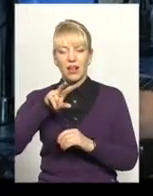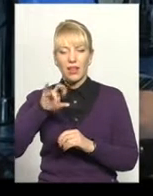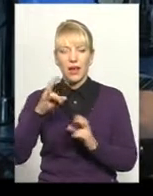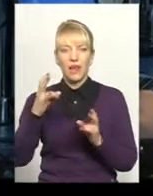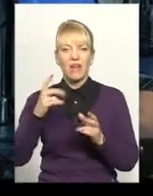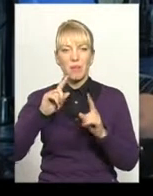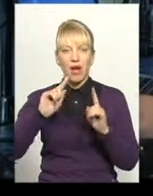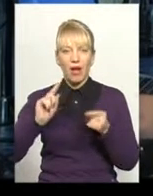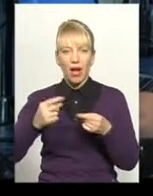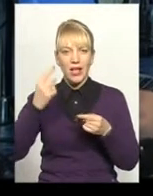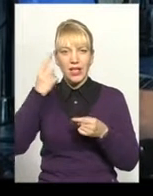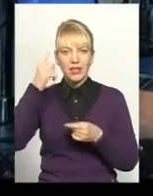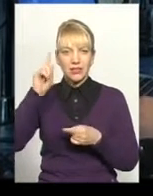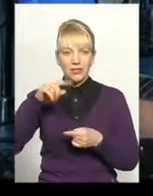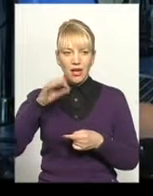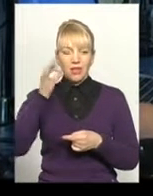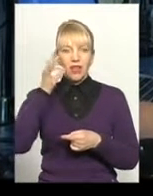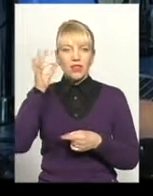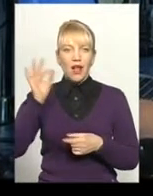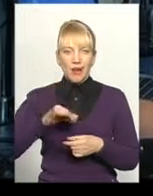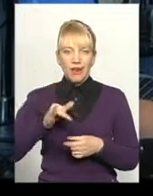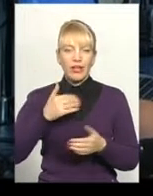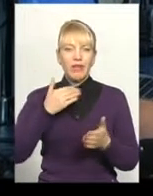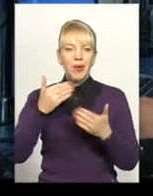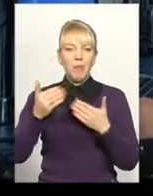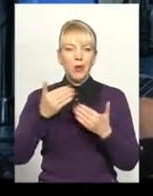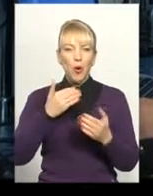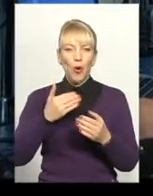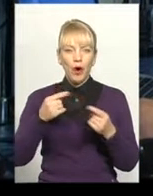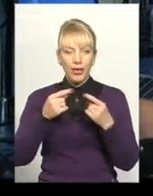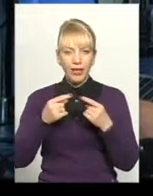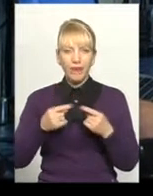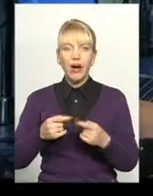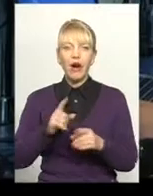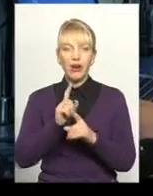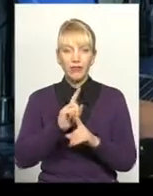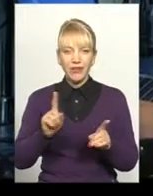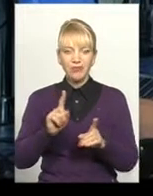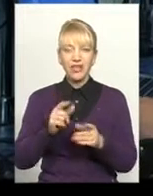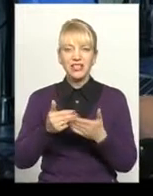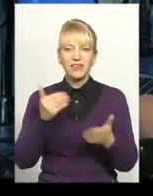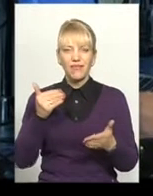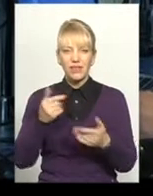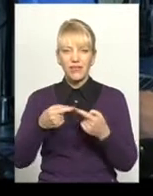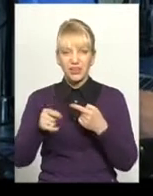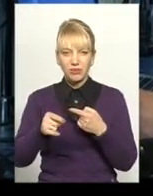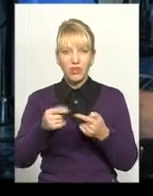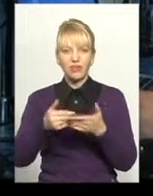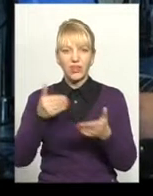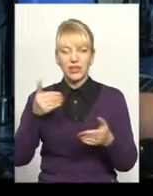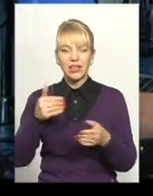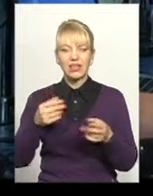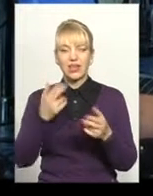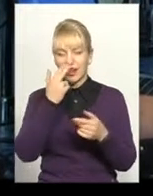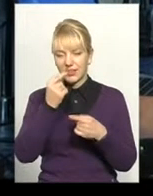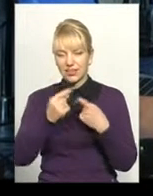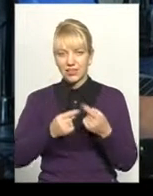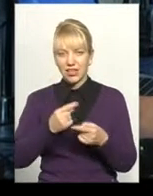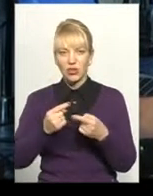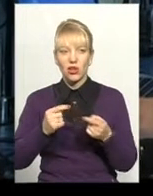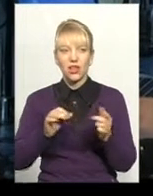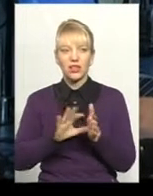навиків і певних підходів. Основна відмінність від традиційної енергетики – це те, що вона